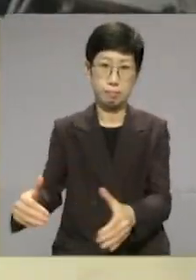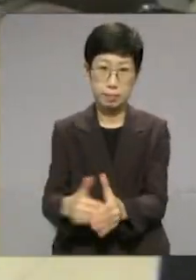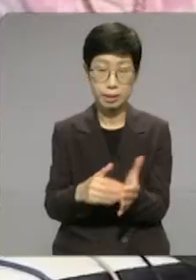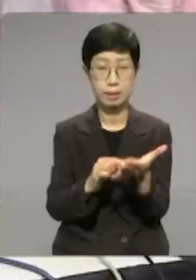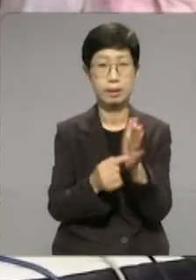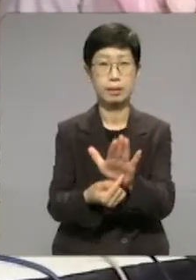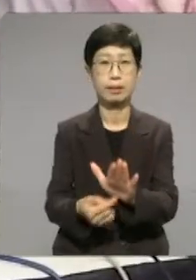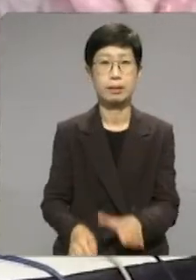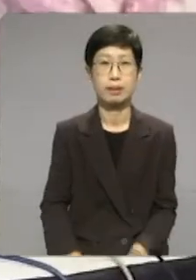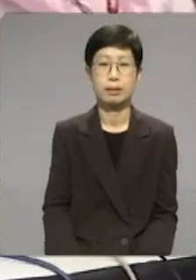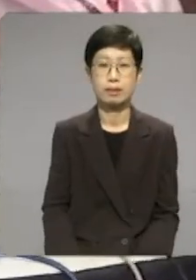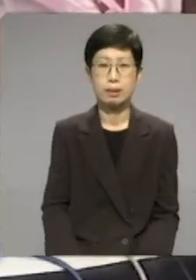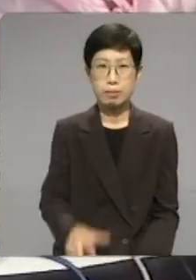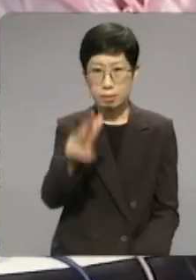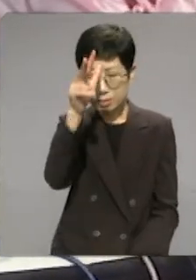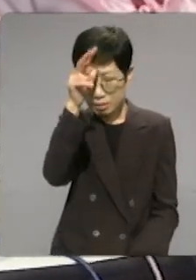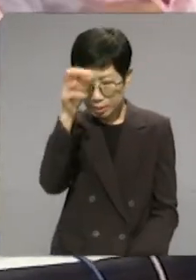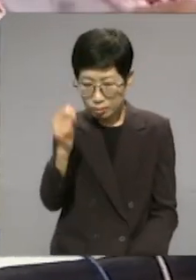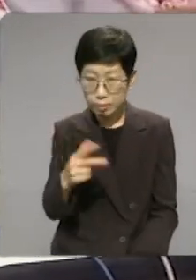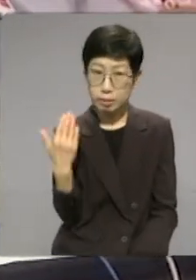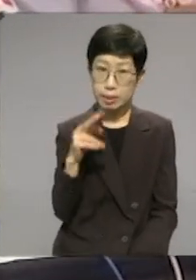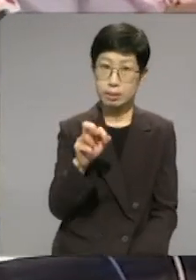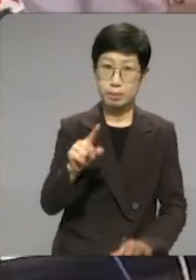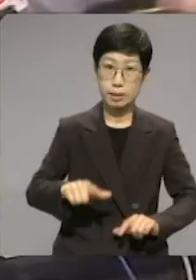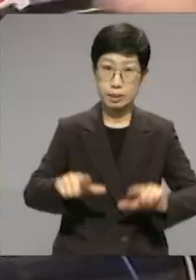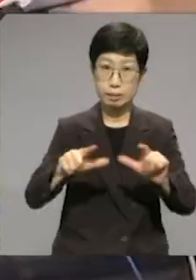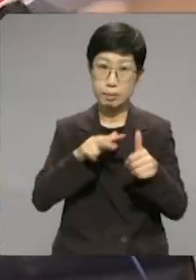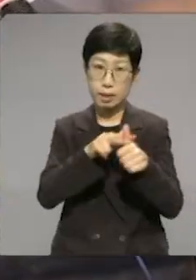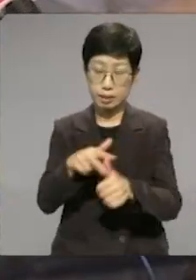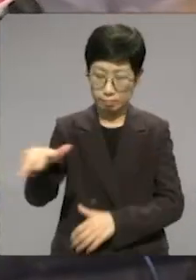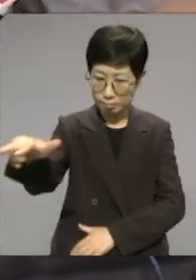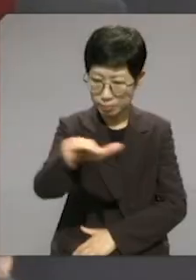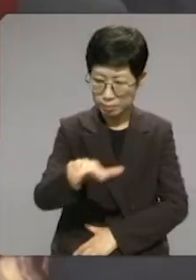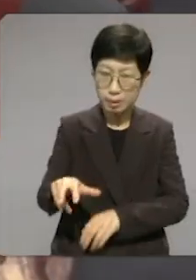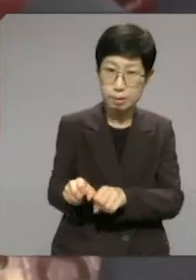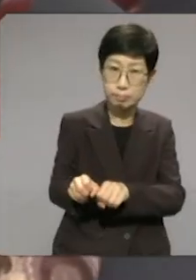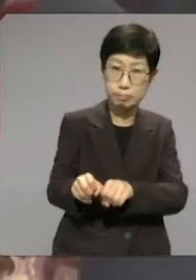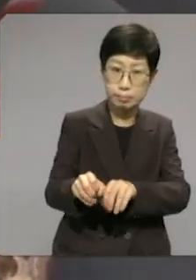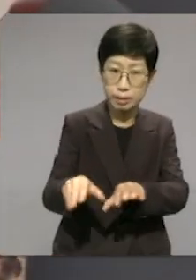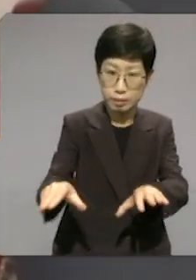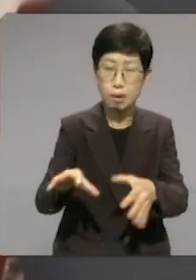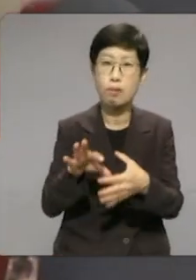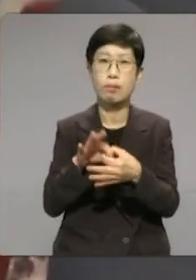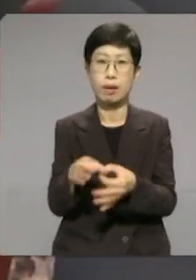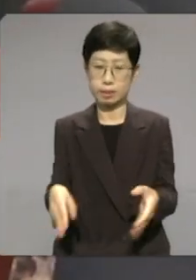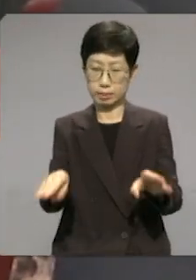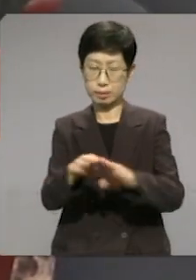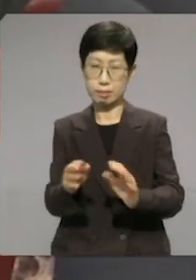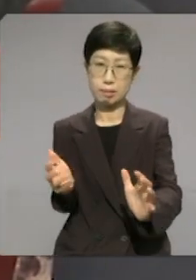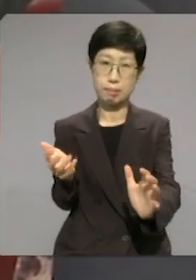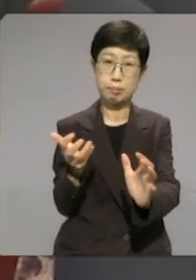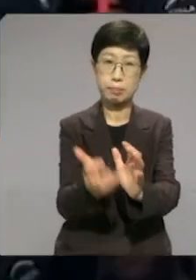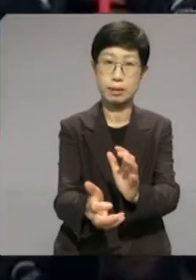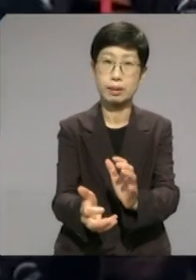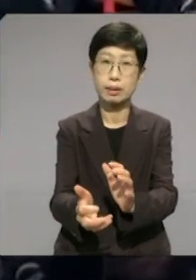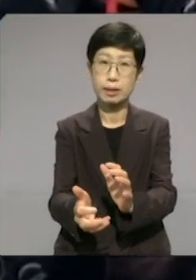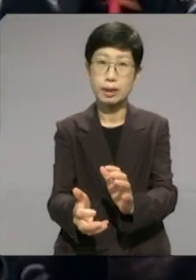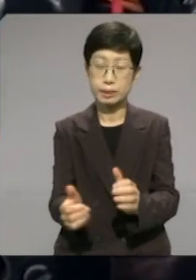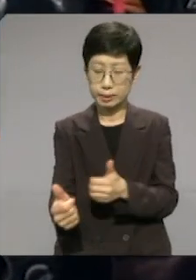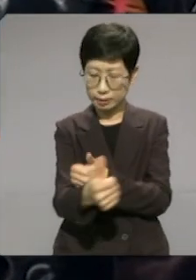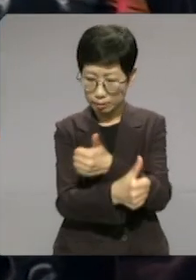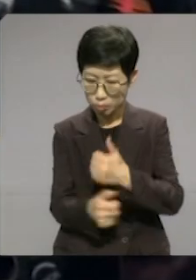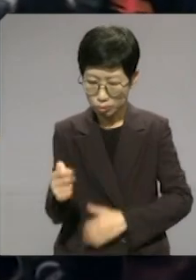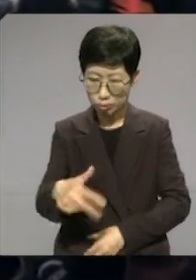밝혔습니다. 경찰은 또 지난 21일 말레이시아 전역에 퍼져 있는 GISB 관련 시설들을 급습해